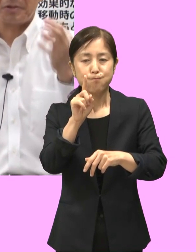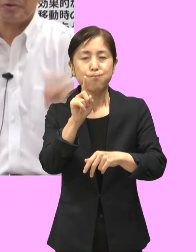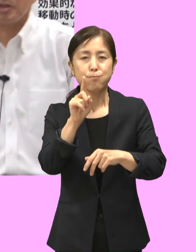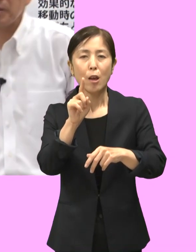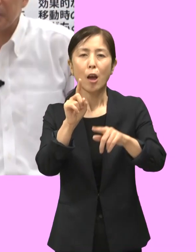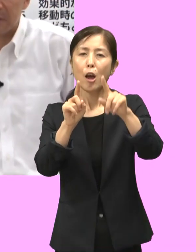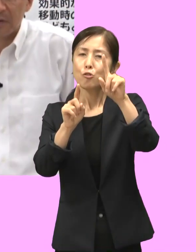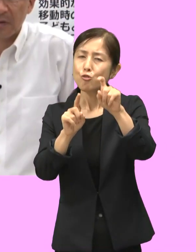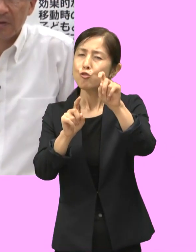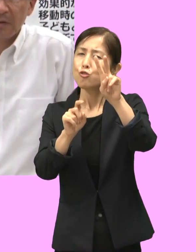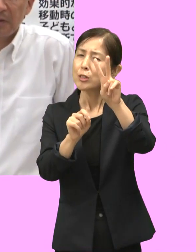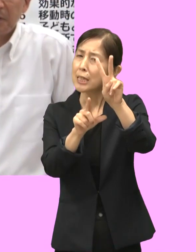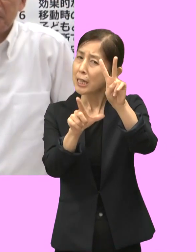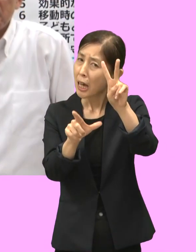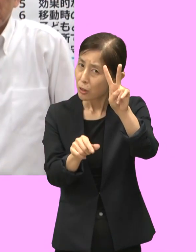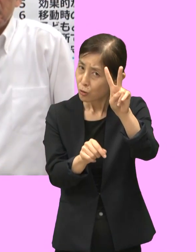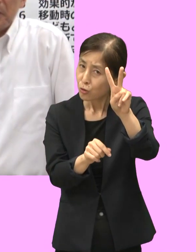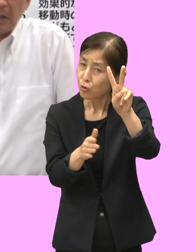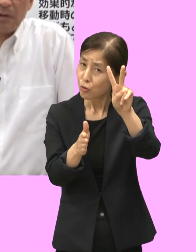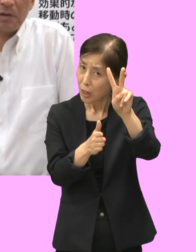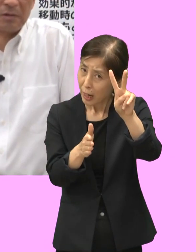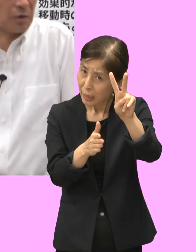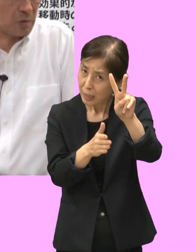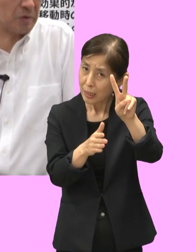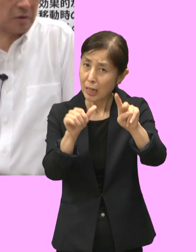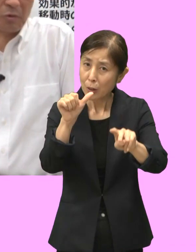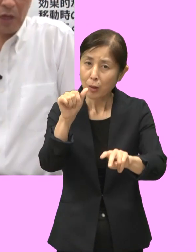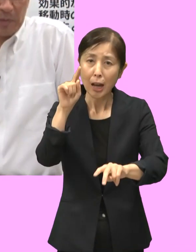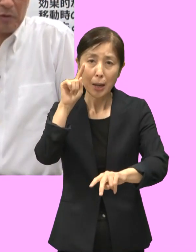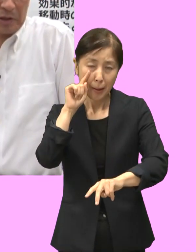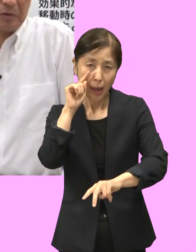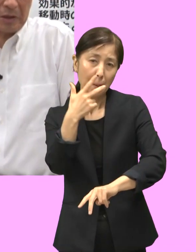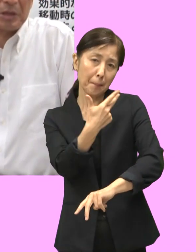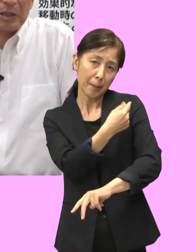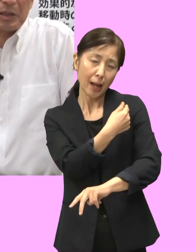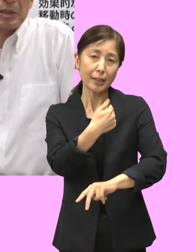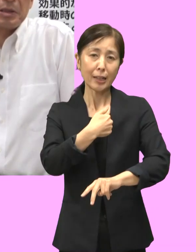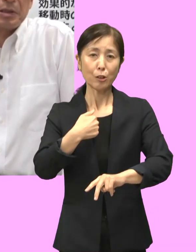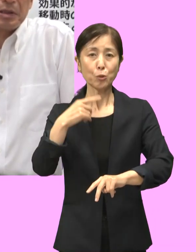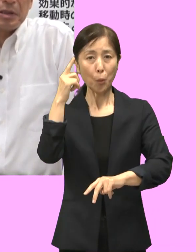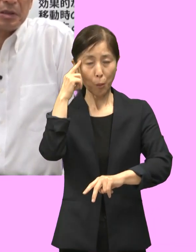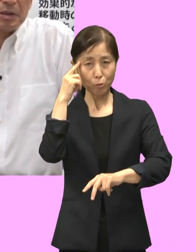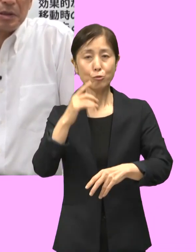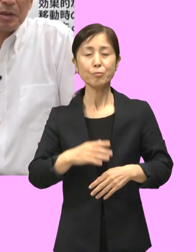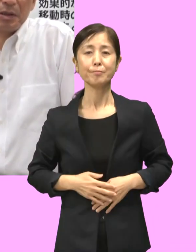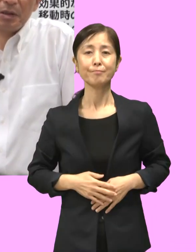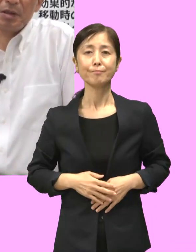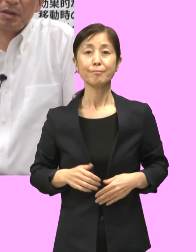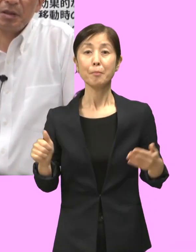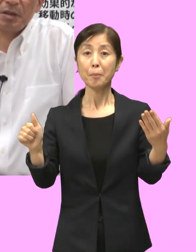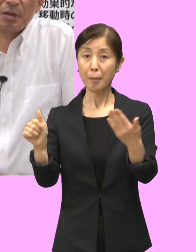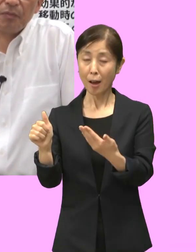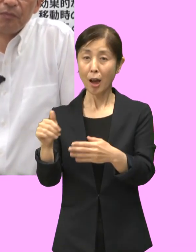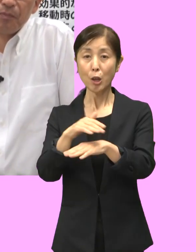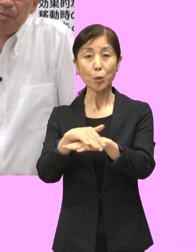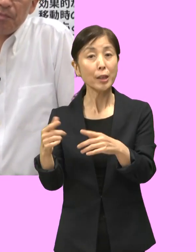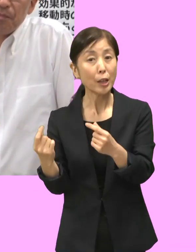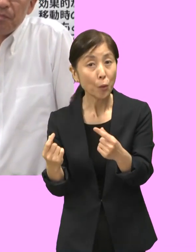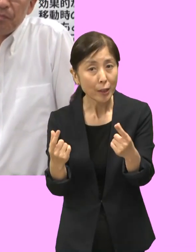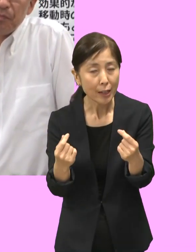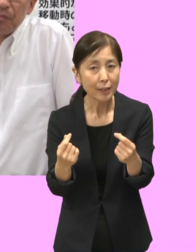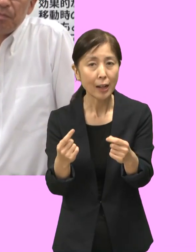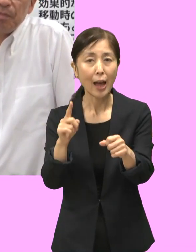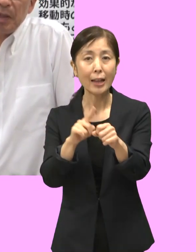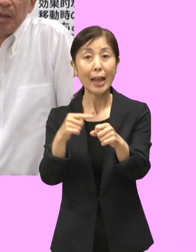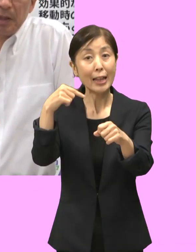7、8、9、10、11ですから12月になってくるかと思います。5回目としてはですね。 なるほど。じゃあその予定通りいけば最短で年内